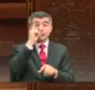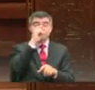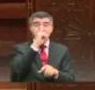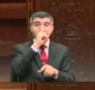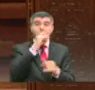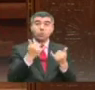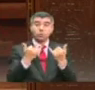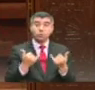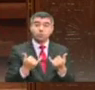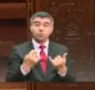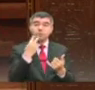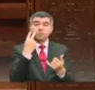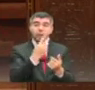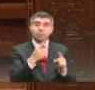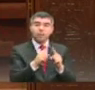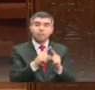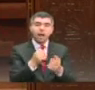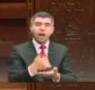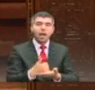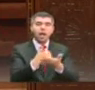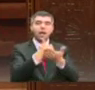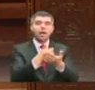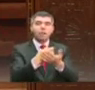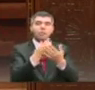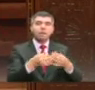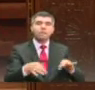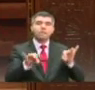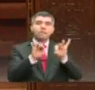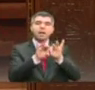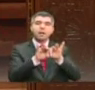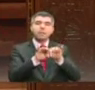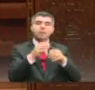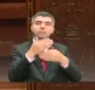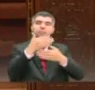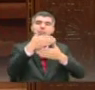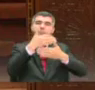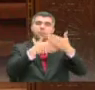نشوفوا اليوم كيفاش نساعدوا الأسر على أنها تحسن البناء